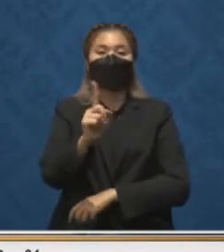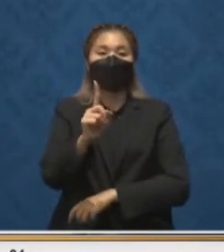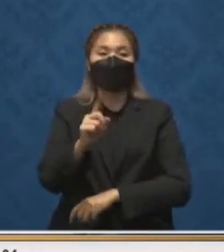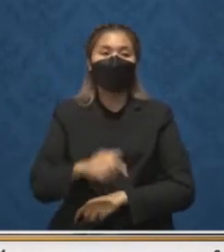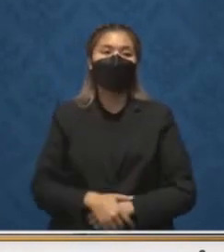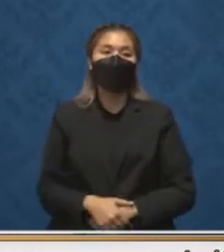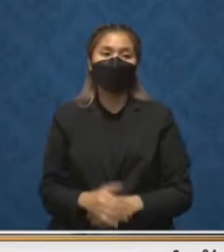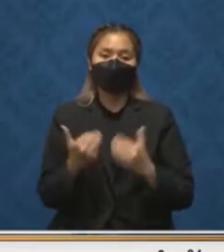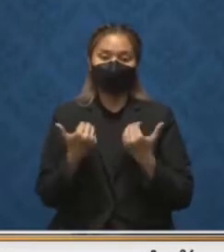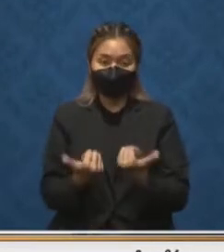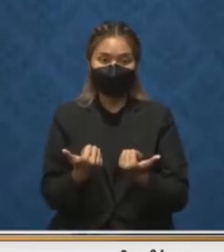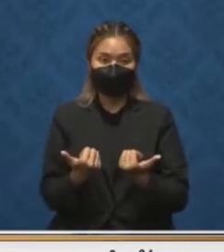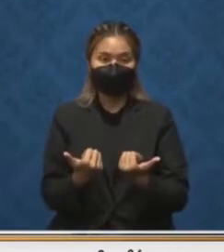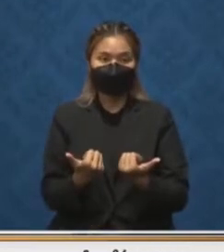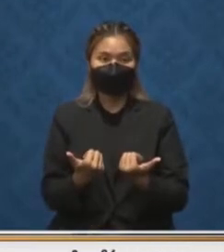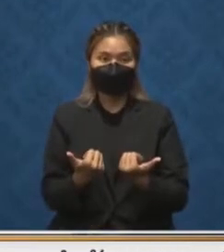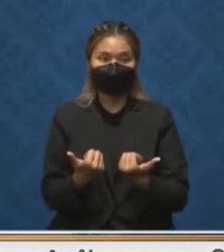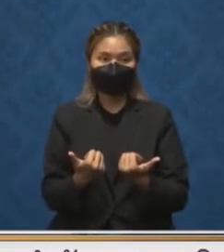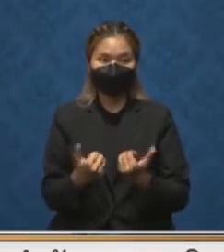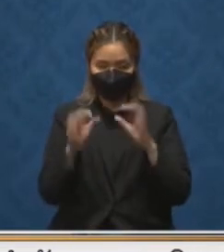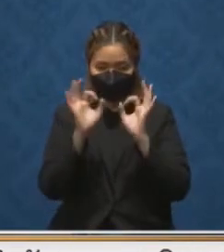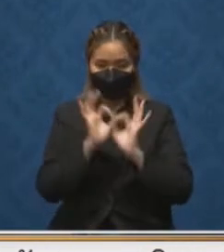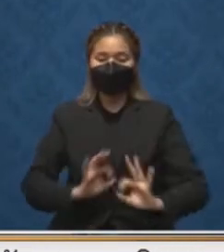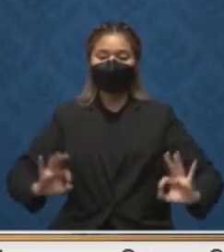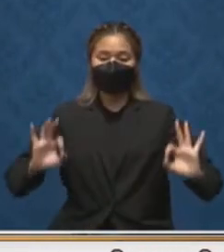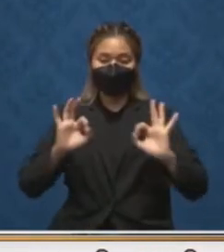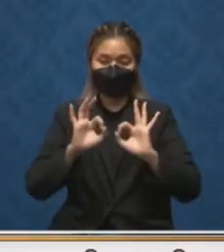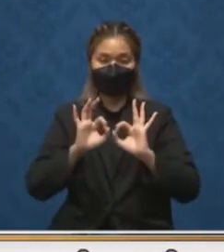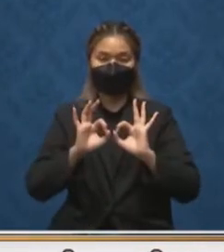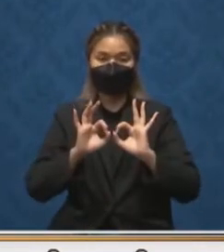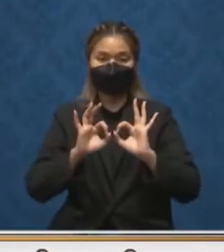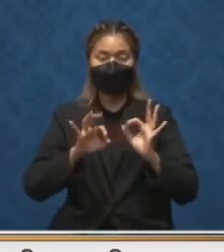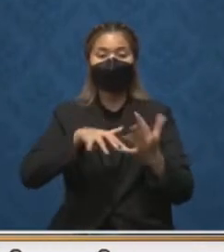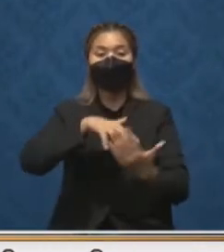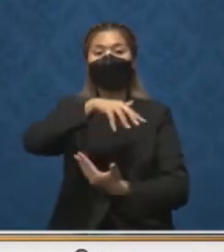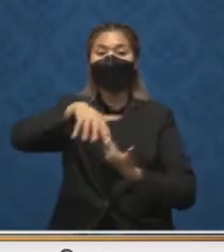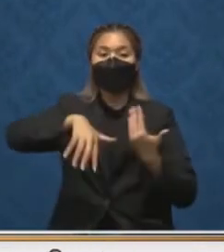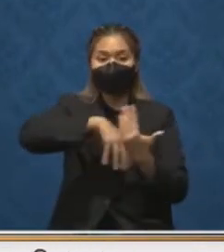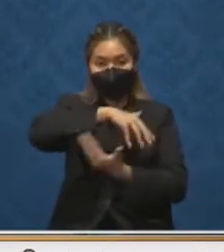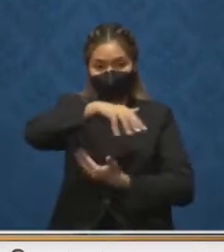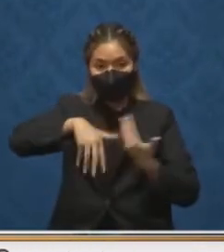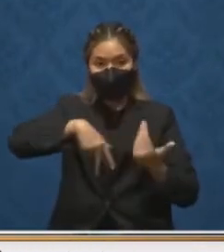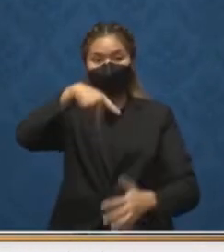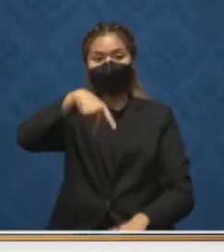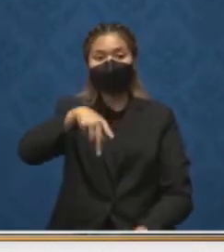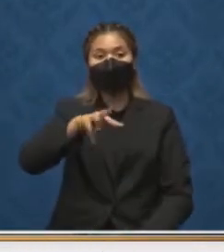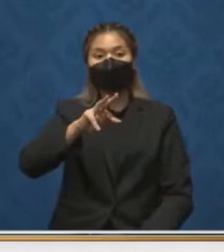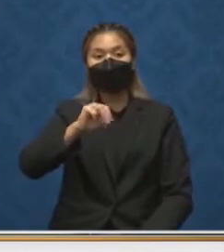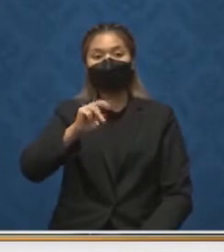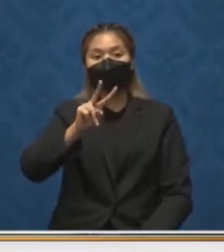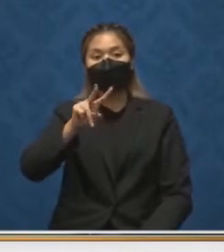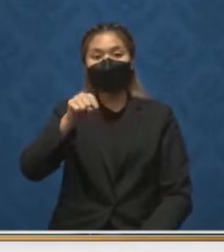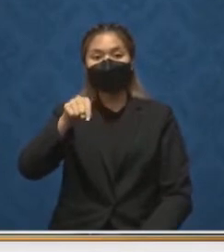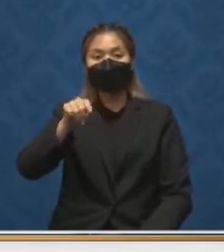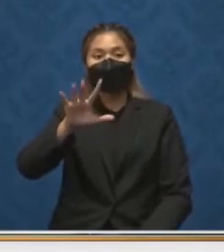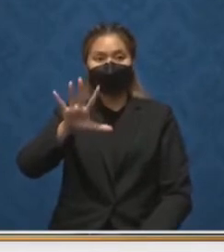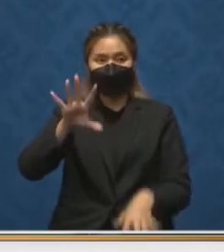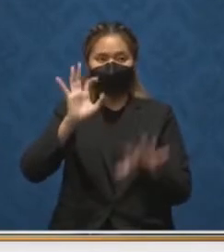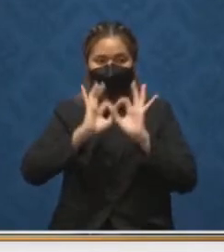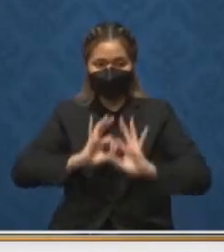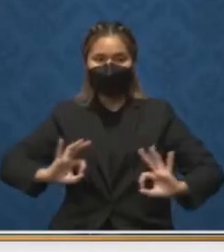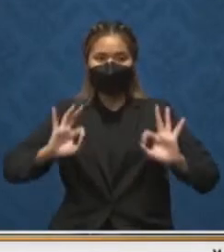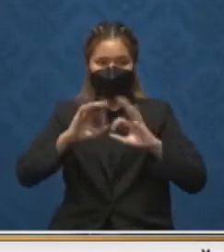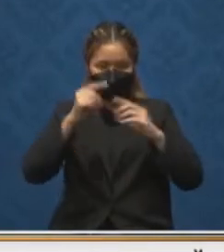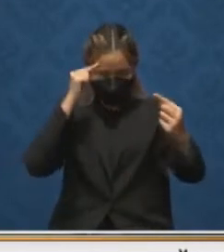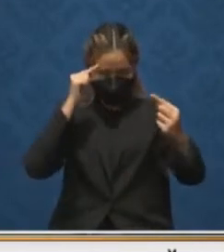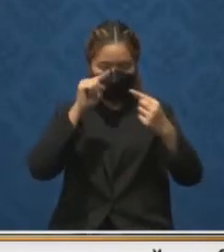ครั้นี้égาให้ความสำคัญกับกรณีด้านส้ัทร้กค PM 2.5ซึงไม่ผิดอะไรเลยนะครับ เป็เป้าหมายทถก